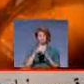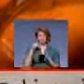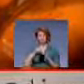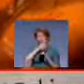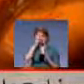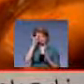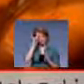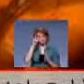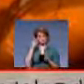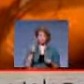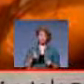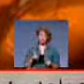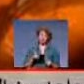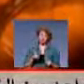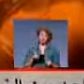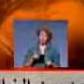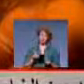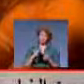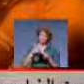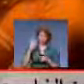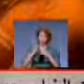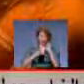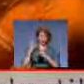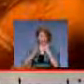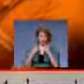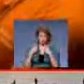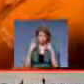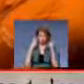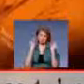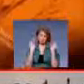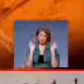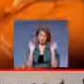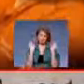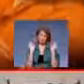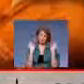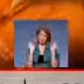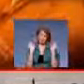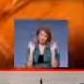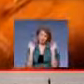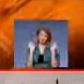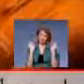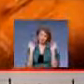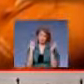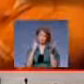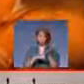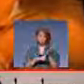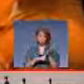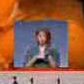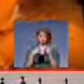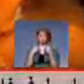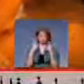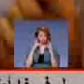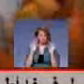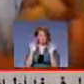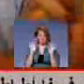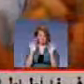البيت ده فيه شياطين؟ هل هم اللي بيولعوا في البيت؟ انا ما اعرفش انا صريح معاك لكن بالاول وفي الاخر انا اذا صح اللي هو